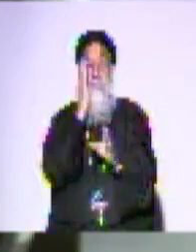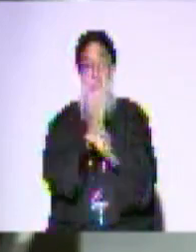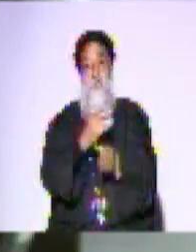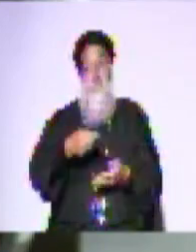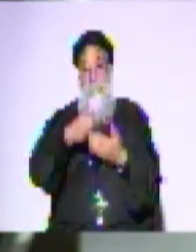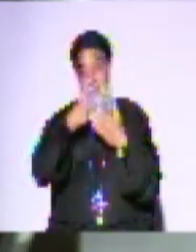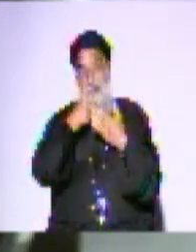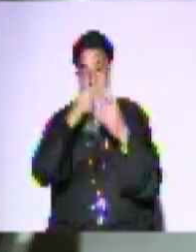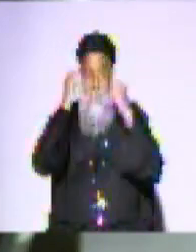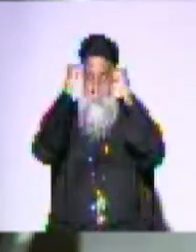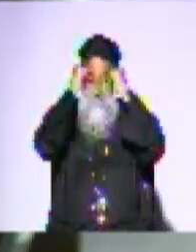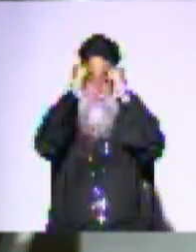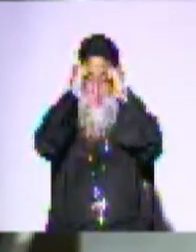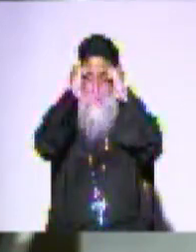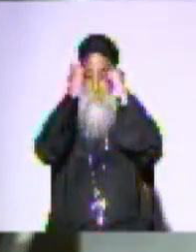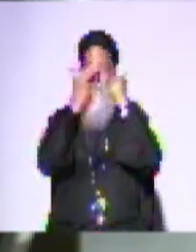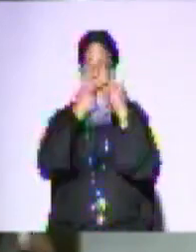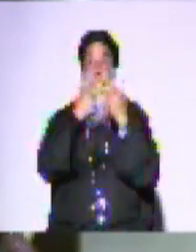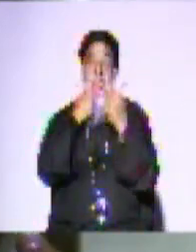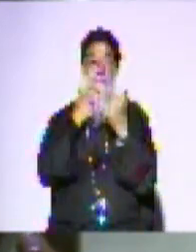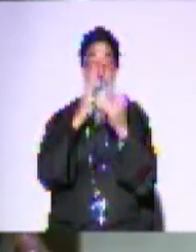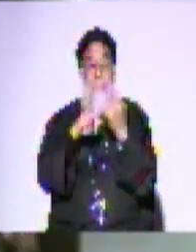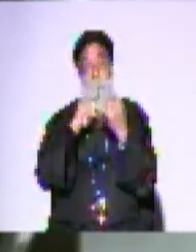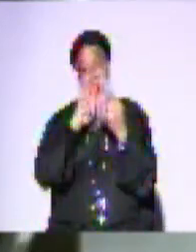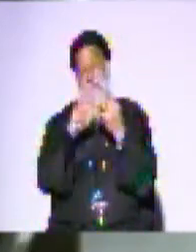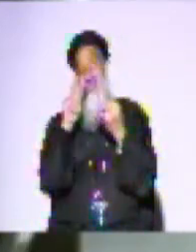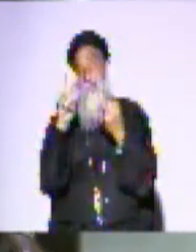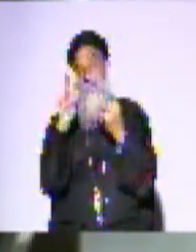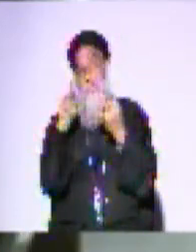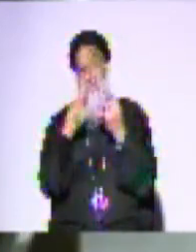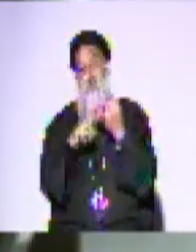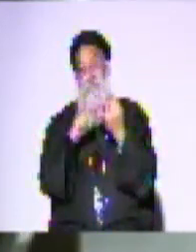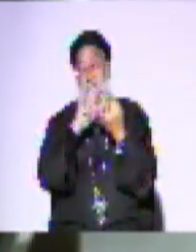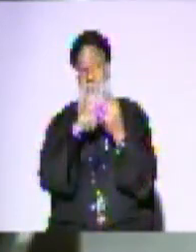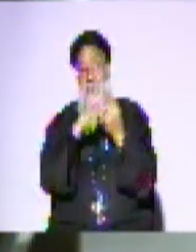فالأسرار كلها محصورة بين التوبة والاعتراف والتناول.